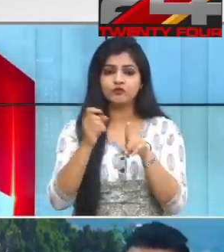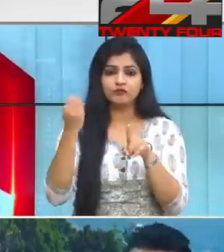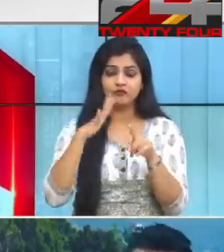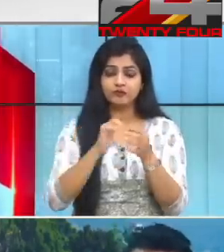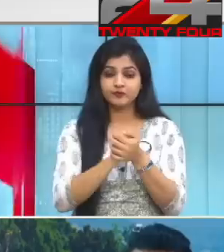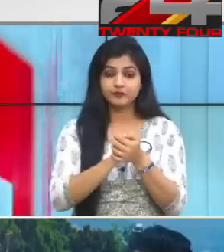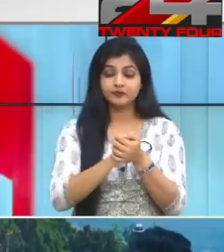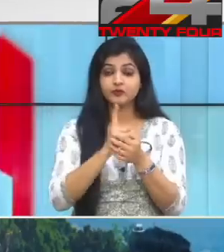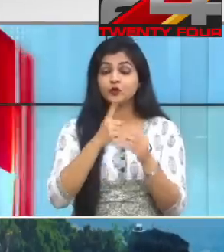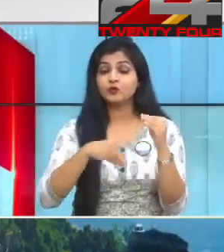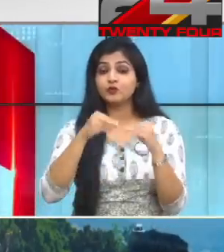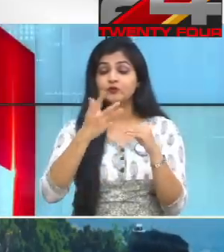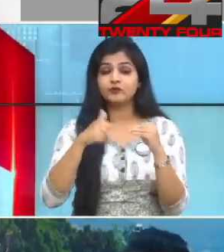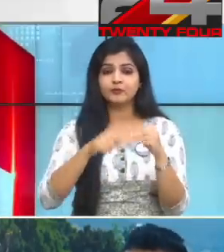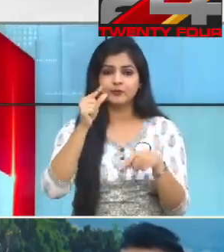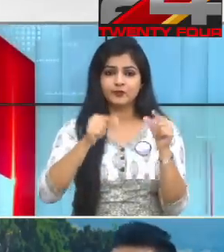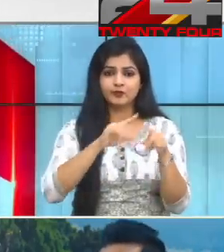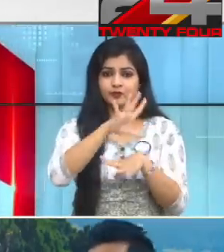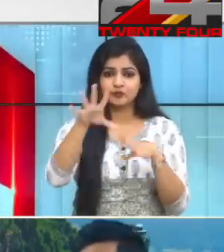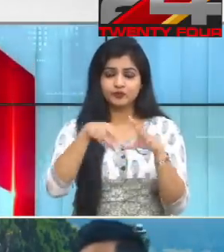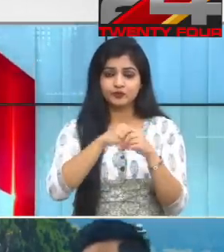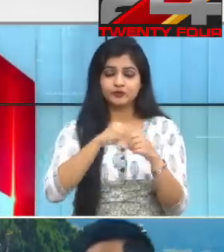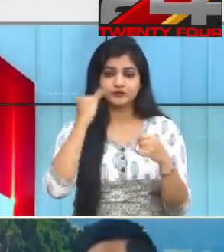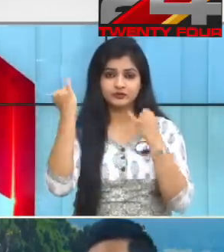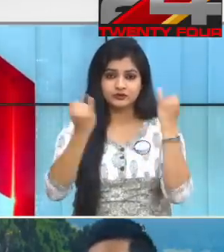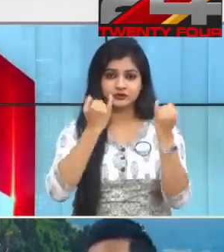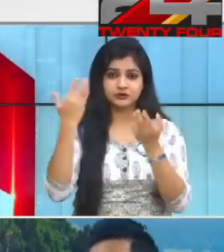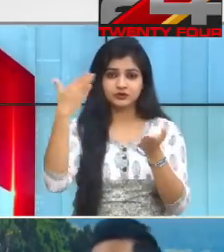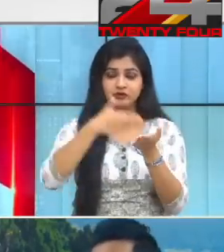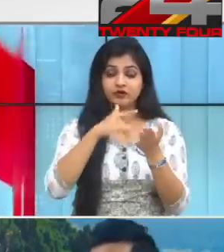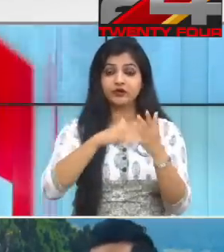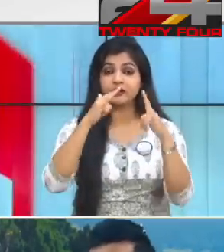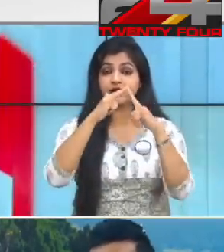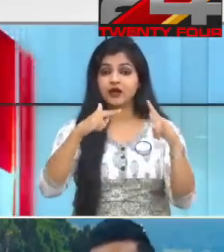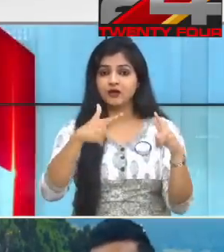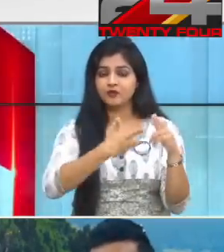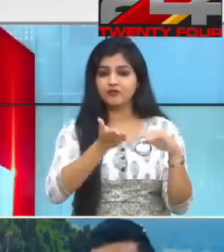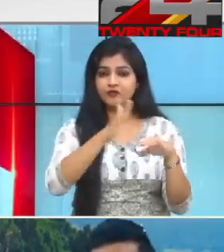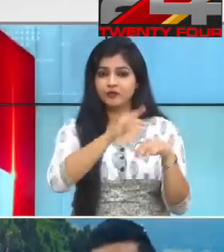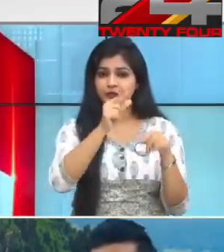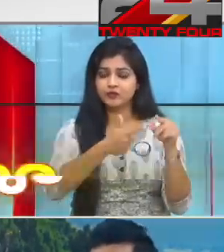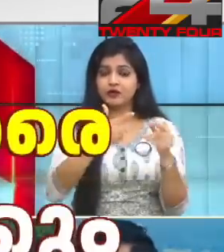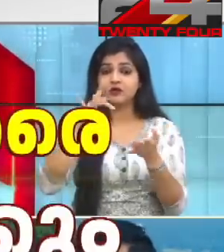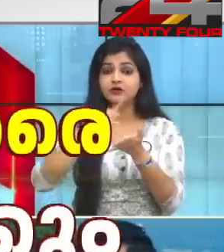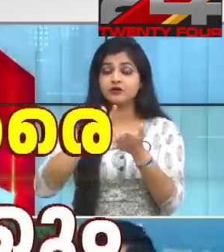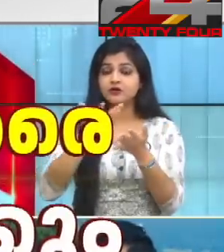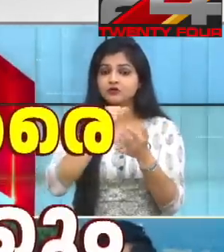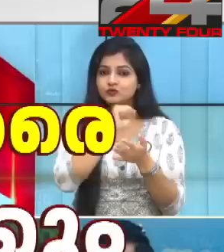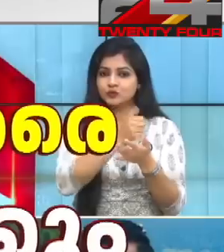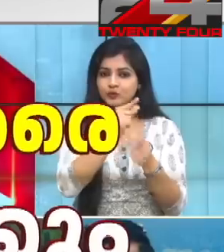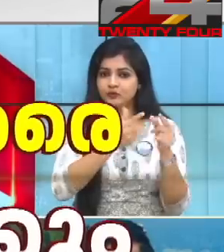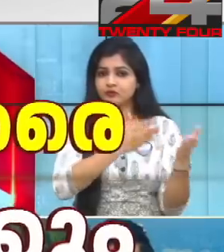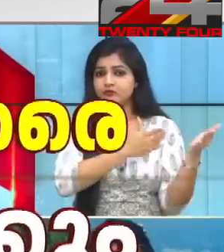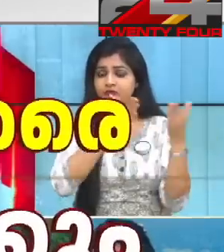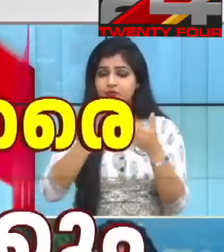തെരച്ചിലാണ്. ജനകീയ തെരച്ചിലിൻ്റെ അനുഭവം, ക്യാമ്പിൽ നിന്നും തെരച്ചിലിന് വന്ന ആളുകൾ അവിടെ എത്തി പലരും നിങ്ങളൊക്കെ